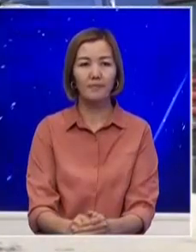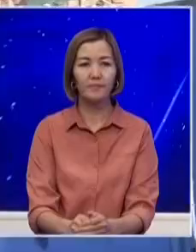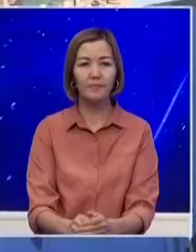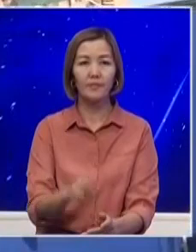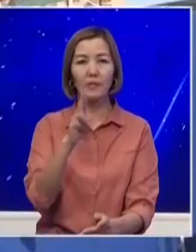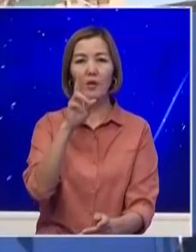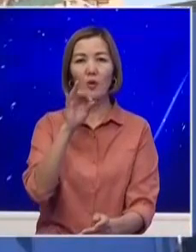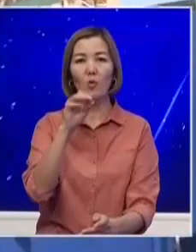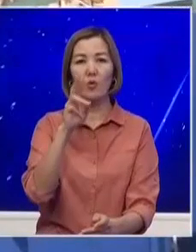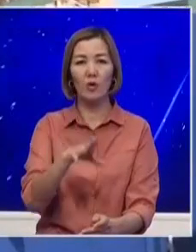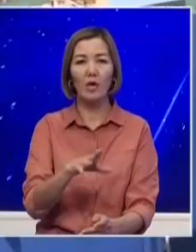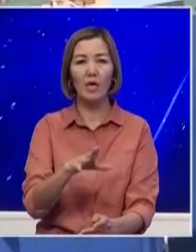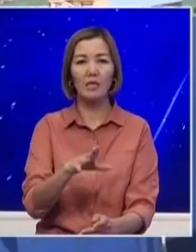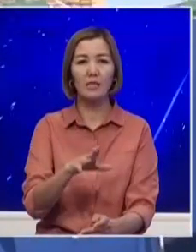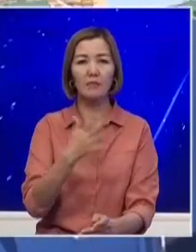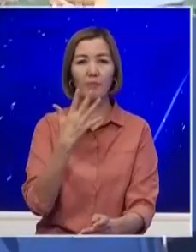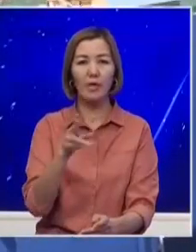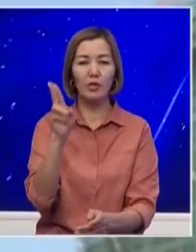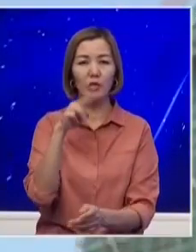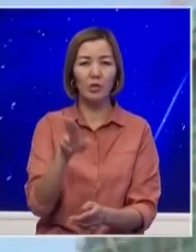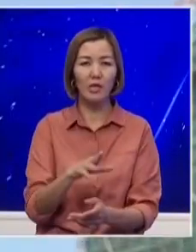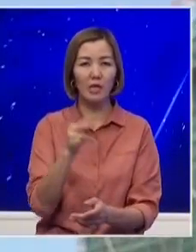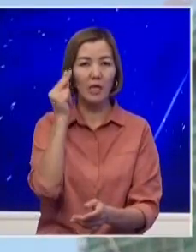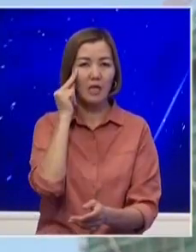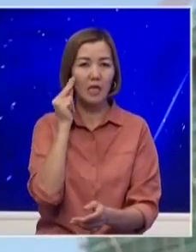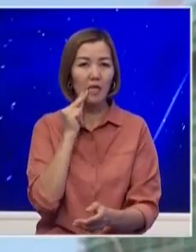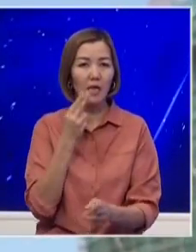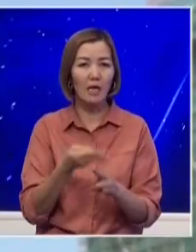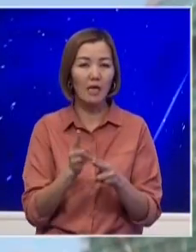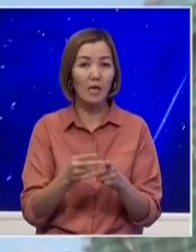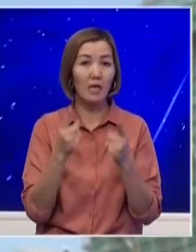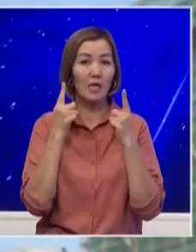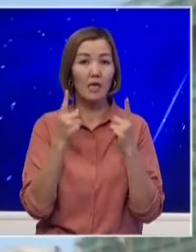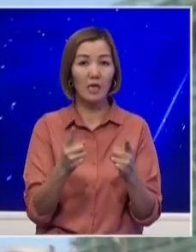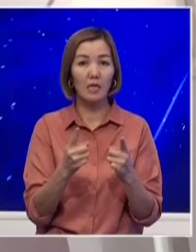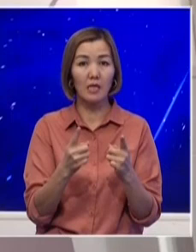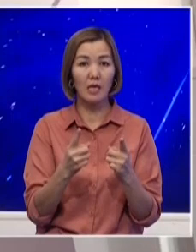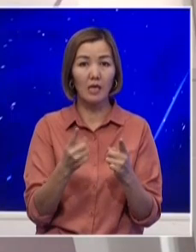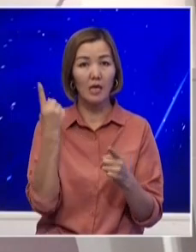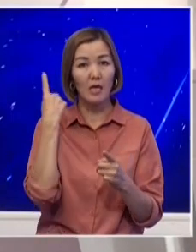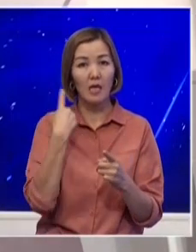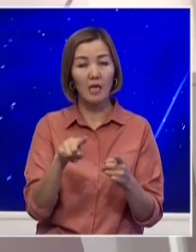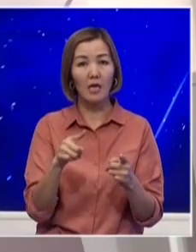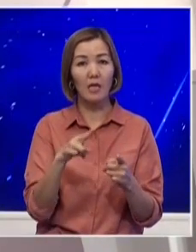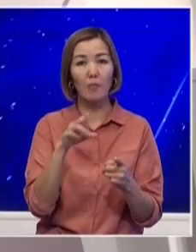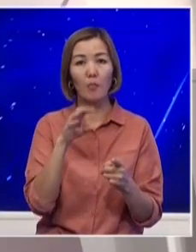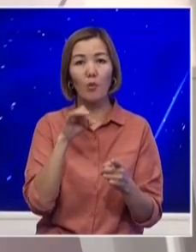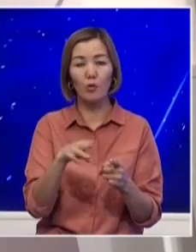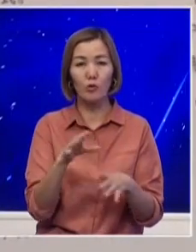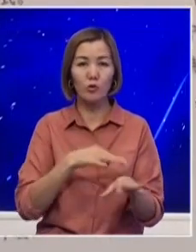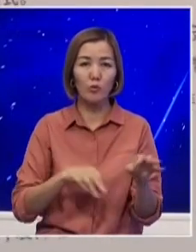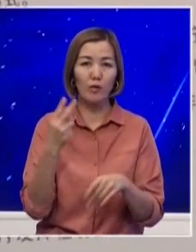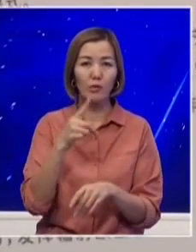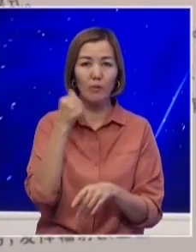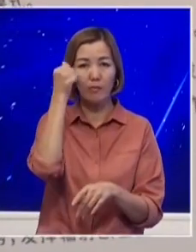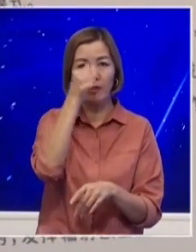Қорғас 5G Қытайдың Шыңжаң ұйғыр автономиялық аудандағы ең ірі және бірегей интеллектуалды логистикалық порт. Жоба